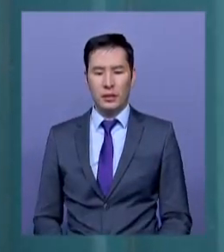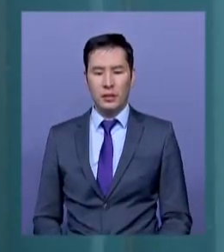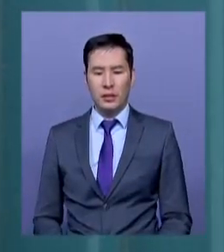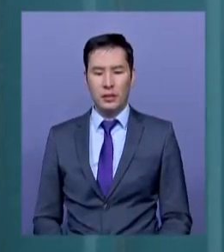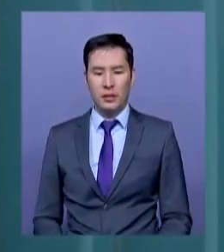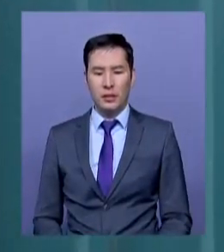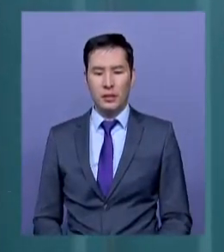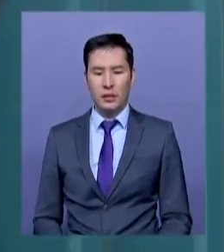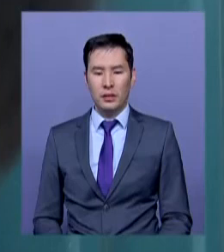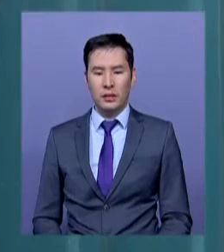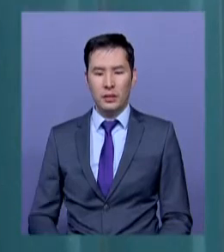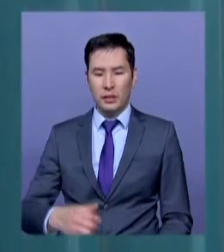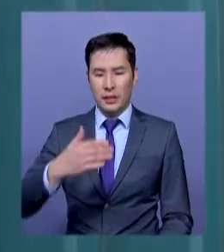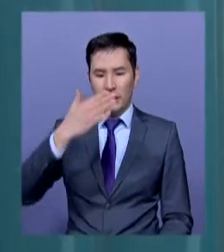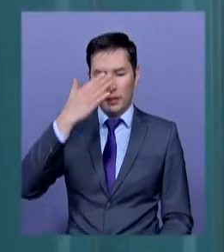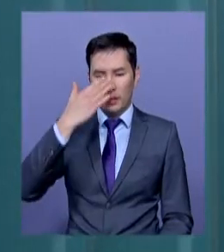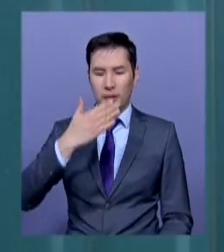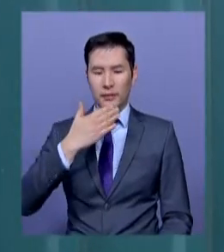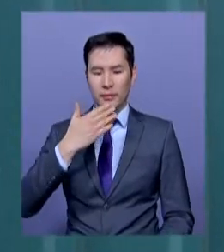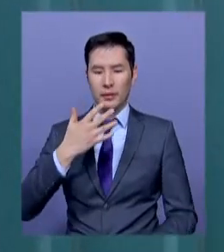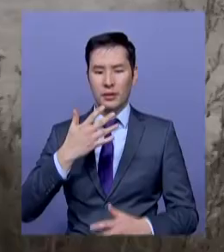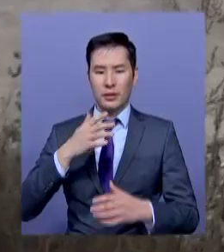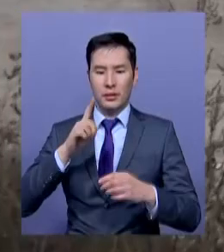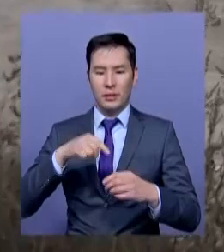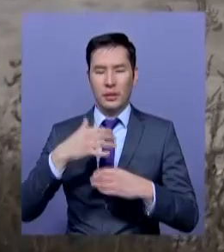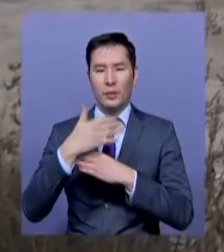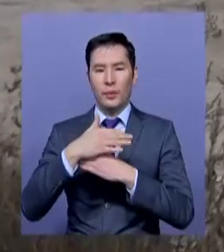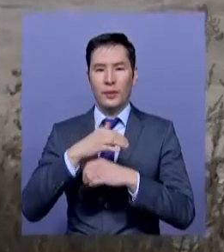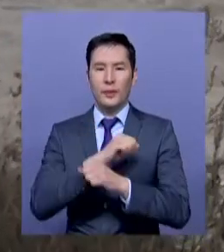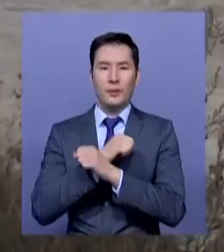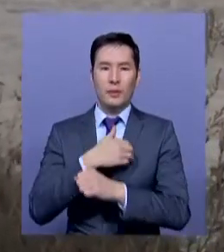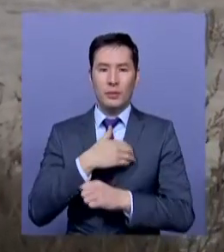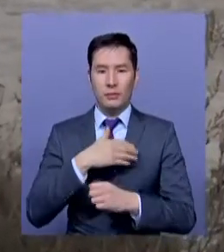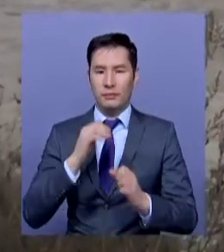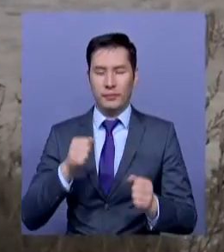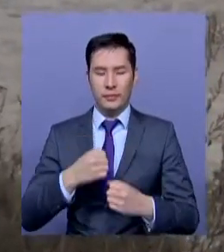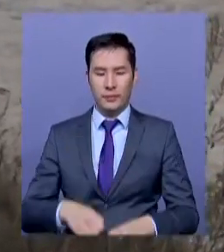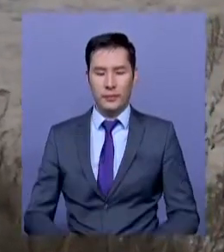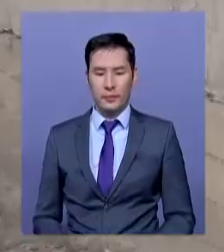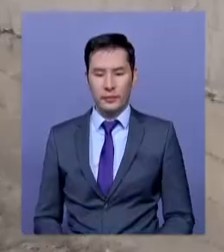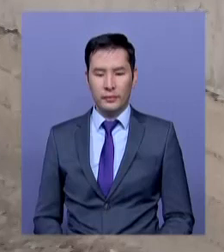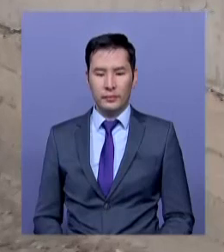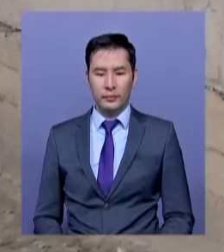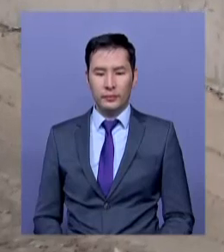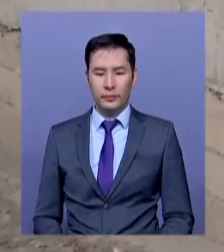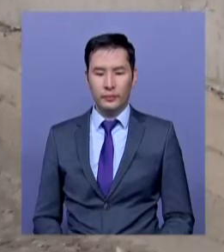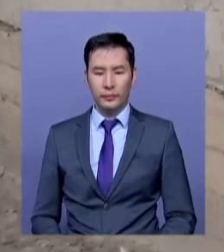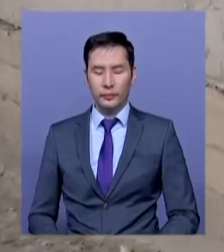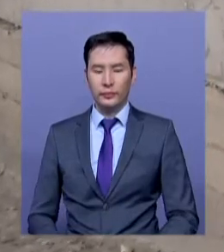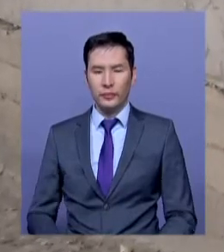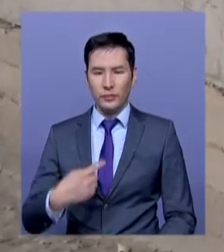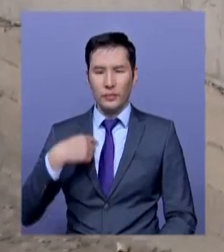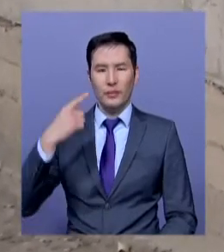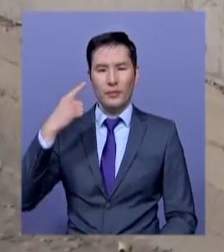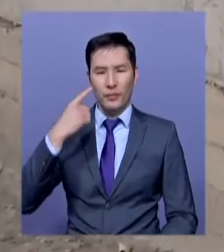даже. Жаздың күндері вообще слишком даже далаға жату мүмкін емес даже. Құс тұмауын естіп жатырмыз ғой телевизордан. Жұмыртқаны ғана мына жерде едіге